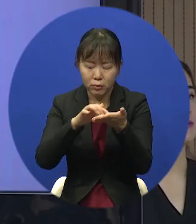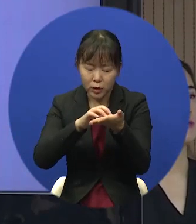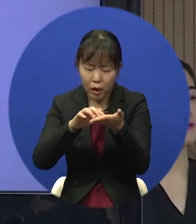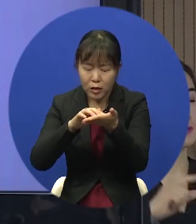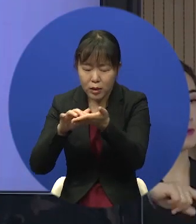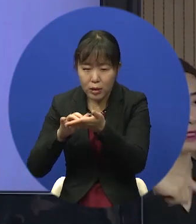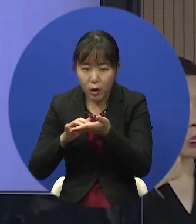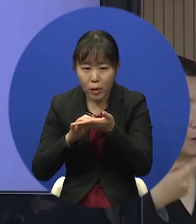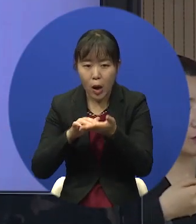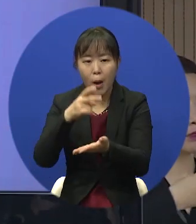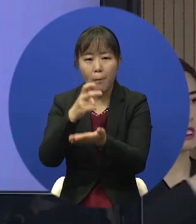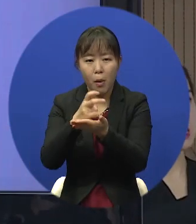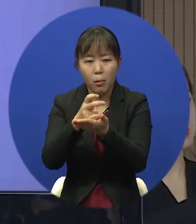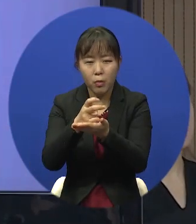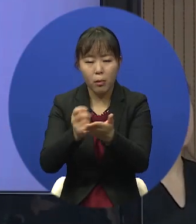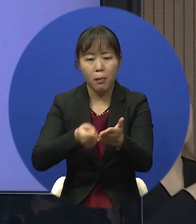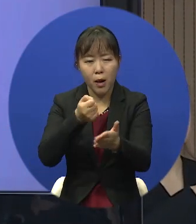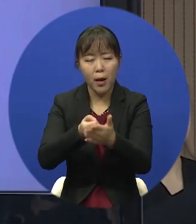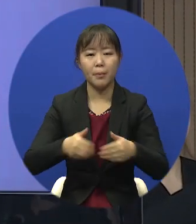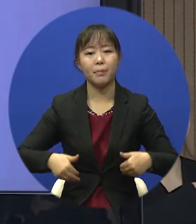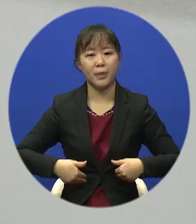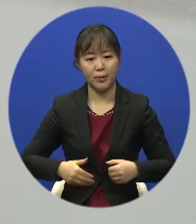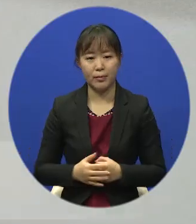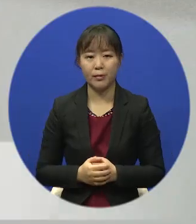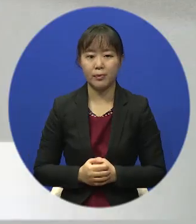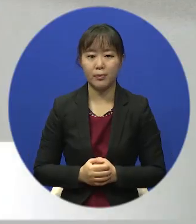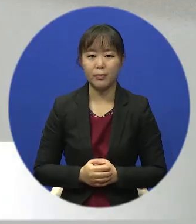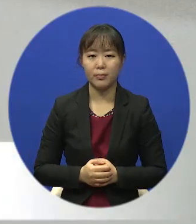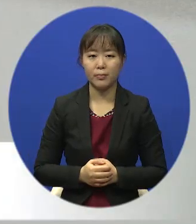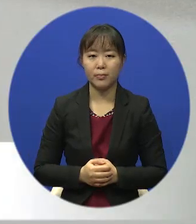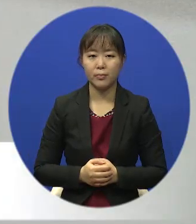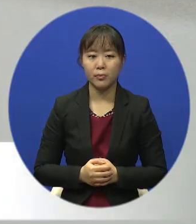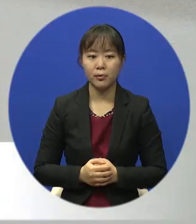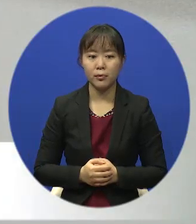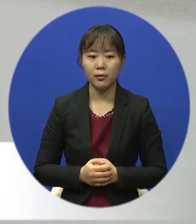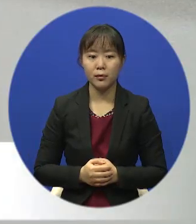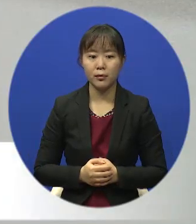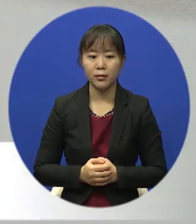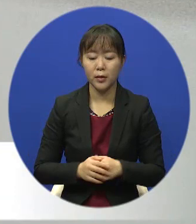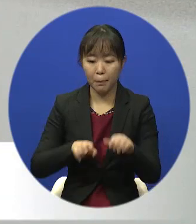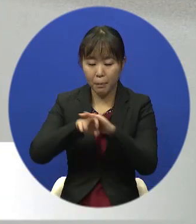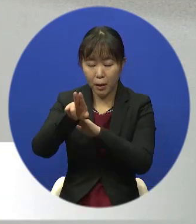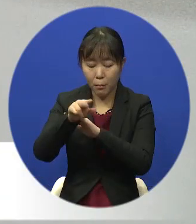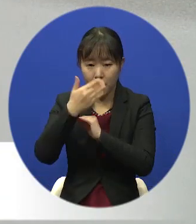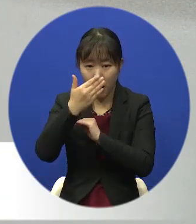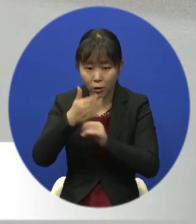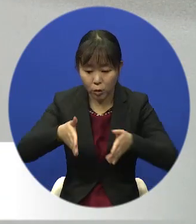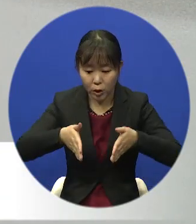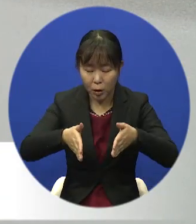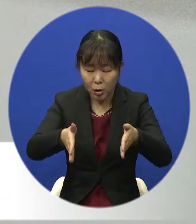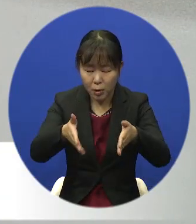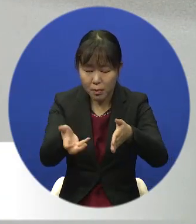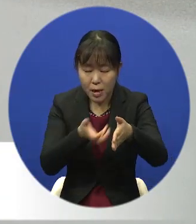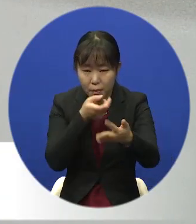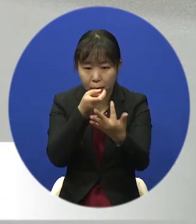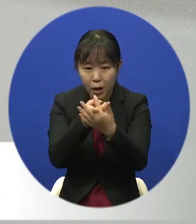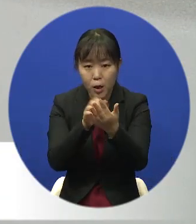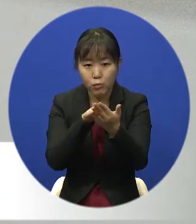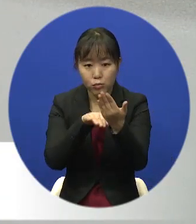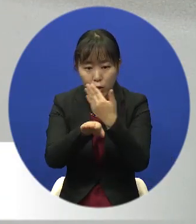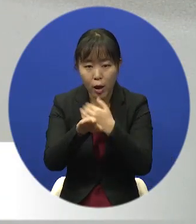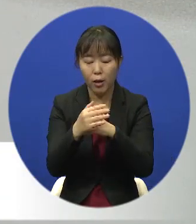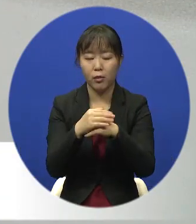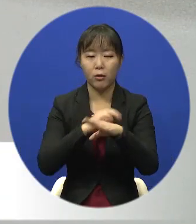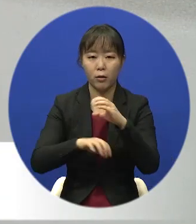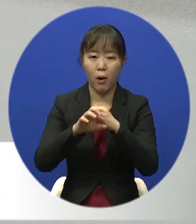안내도를 법제화해야 한다고 주장했습니다. 피난 동선을 미리 파악하고